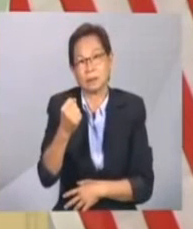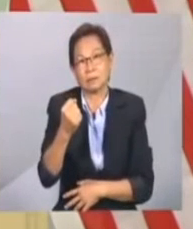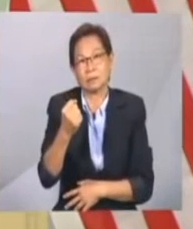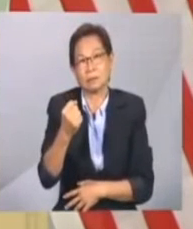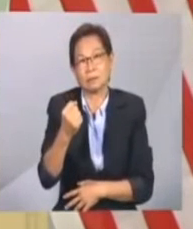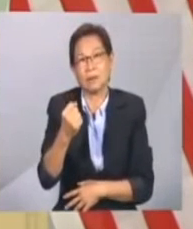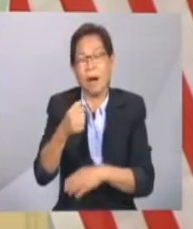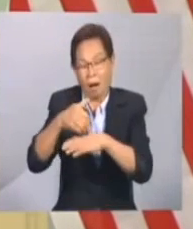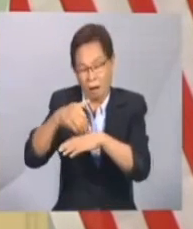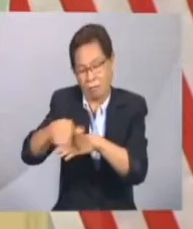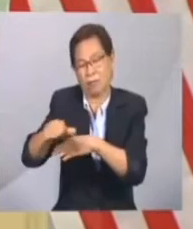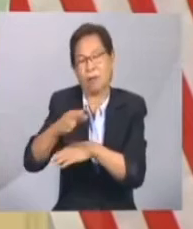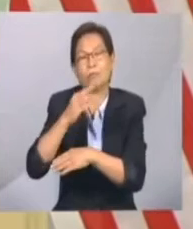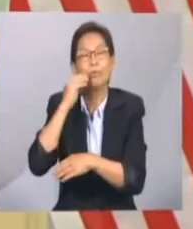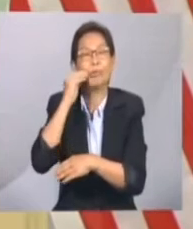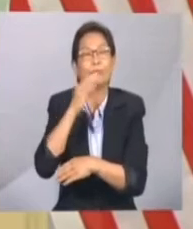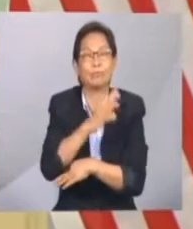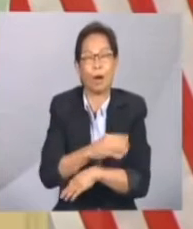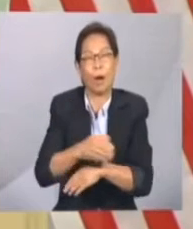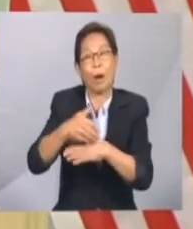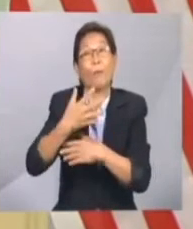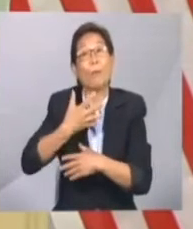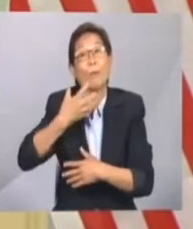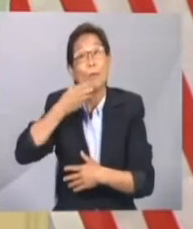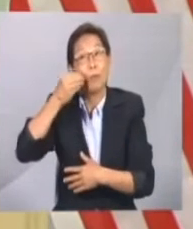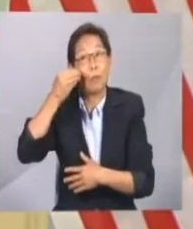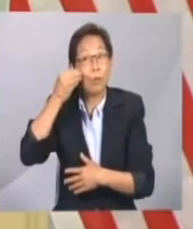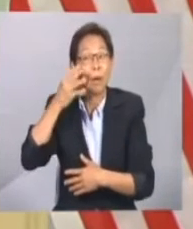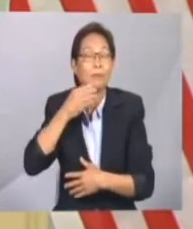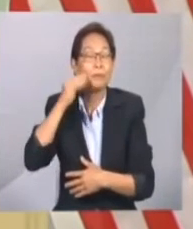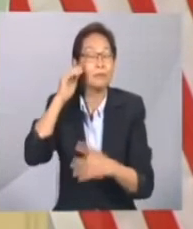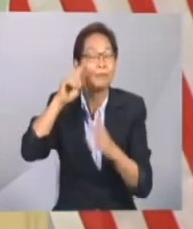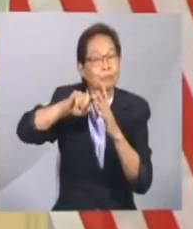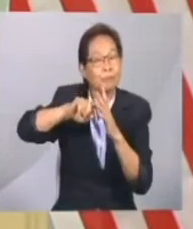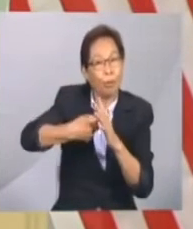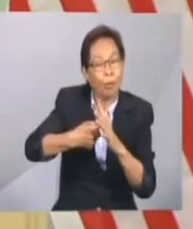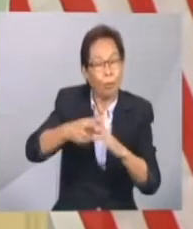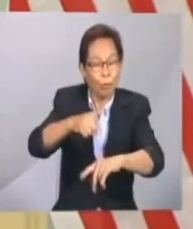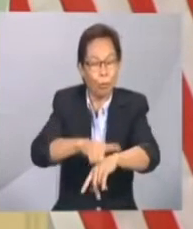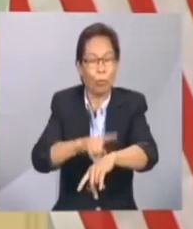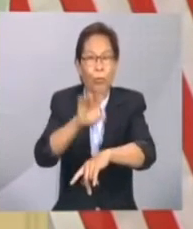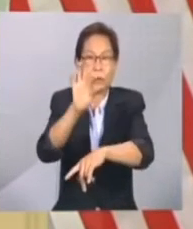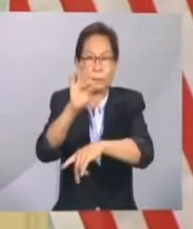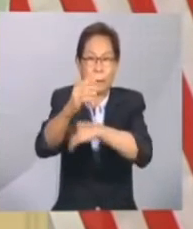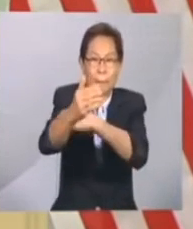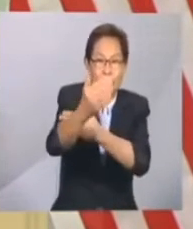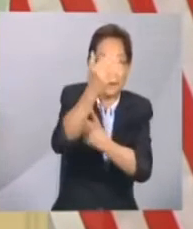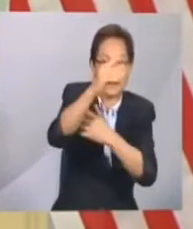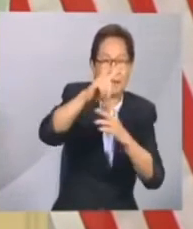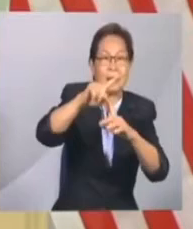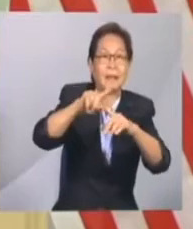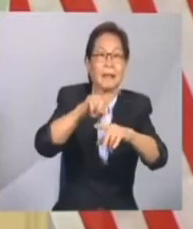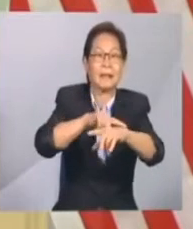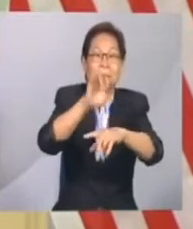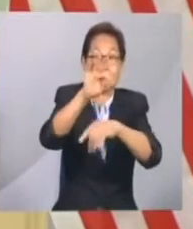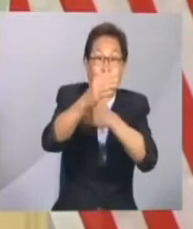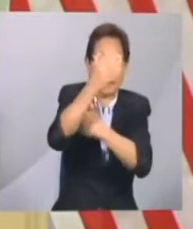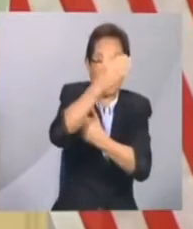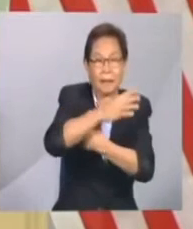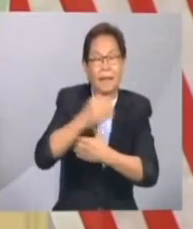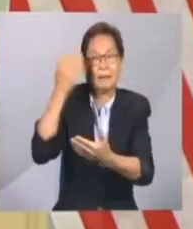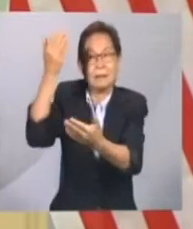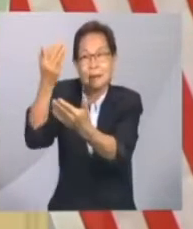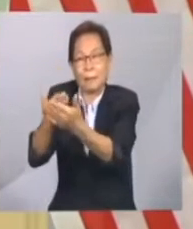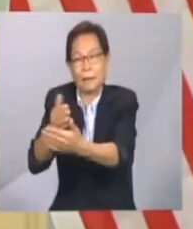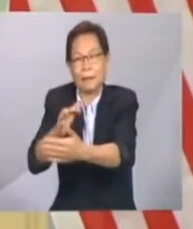dan kepulangan mereka akan mula pada pukul 9 pagi dan dijangka berakhir